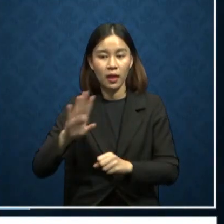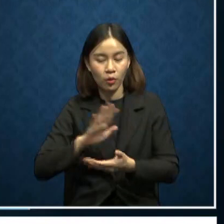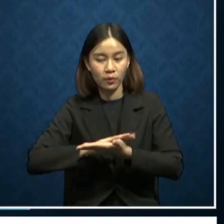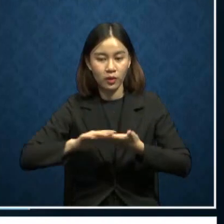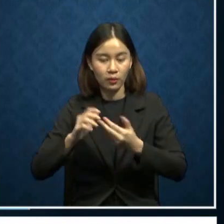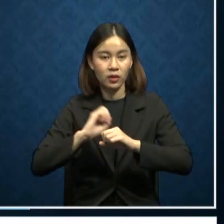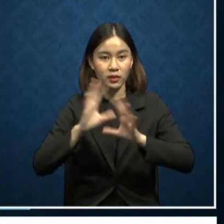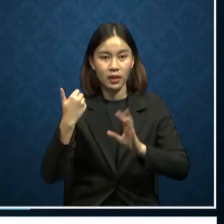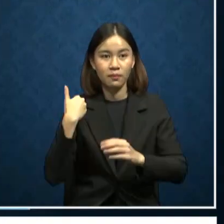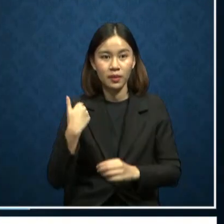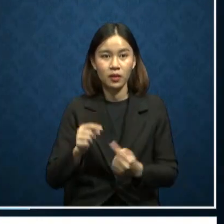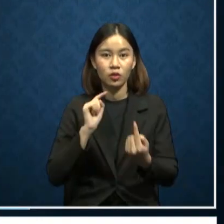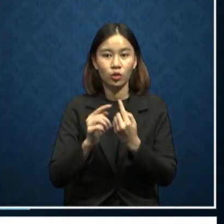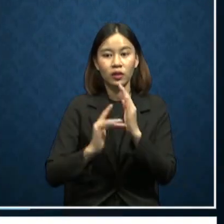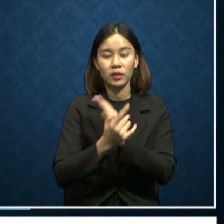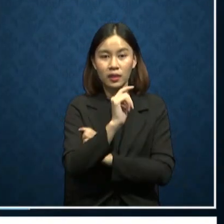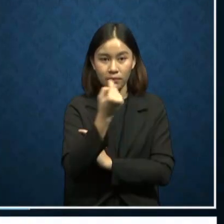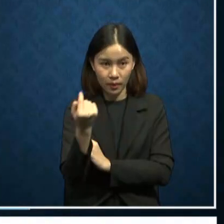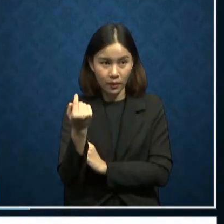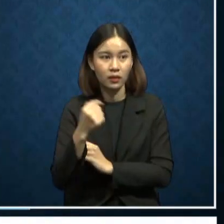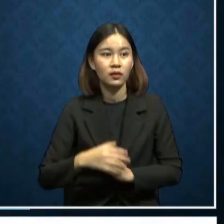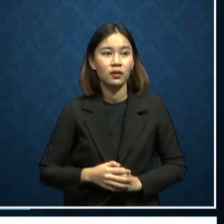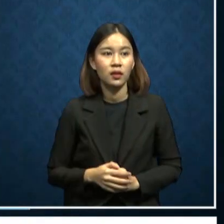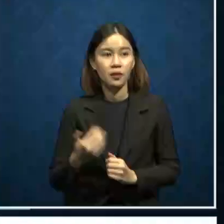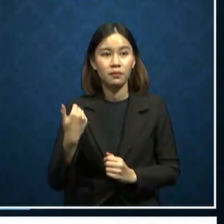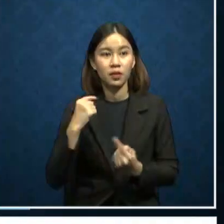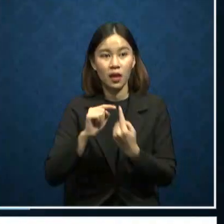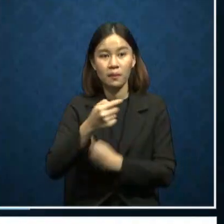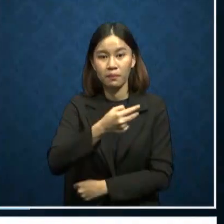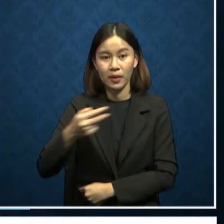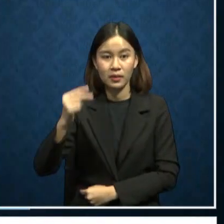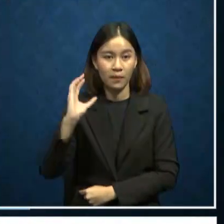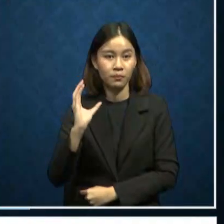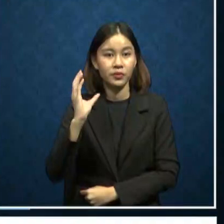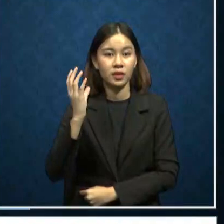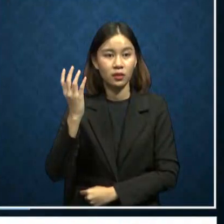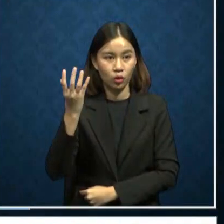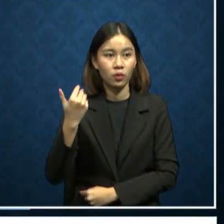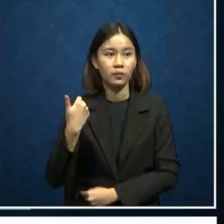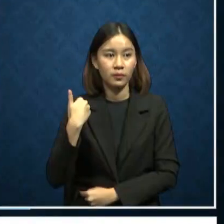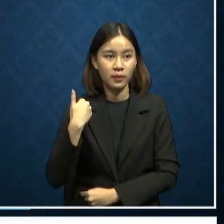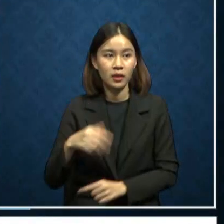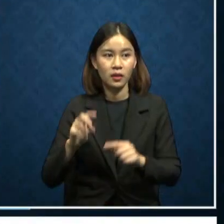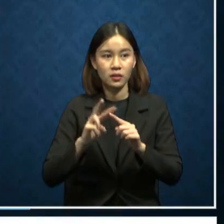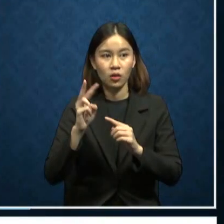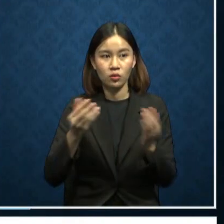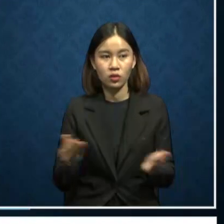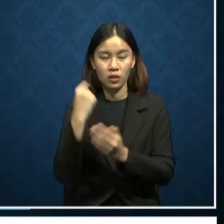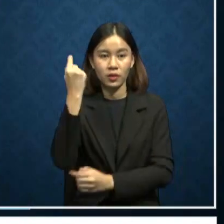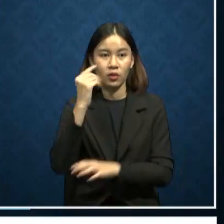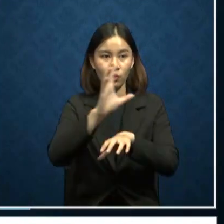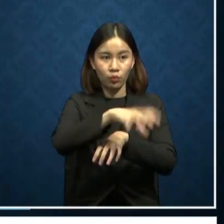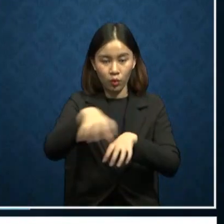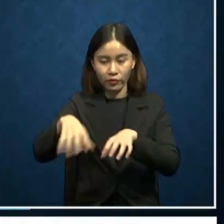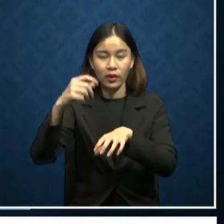เสนอด้วยเทคโนโลยีสมัยใหม่เข้าไปรวมทั้งเพิ่มภาษาสากลเข้ามาด้วยครับ 2ส่งเสริมการท่องเที่ยวในแหล่งเรียน